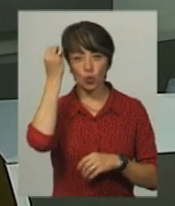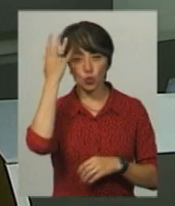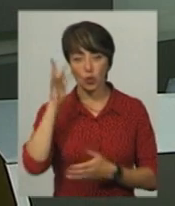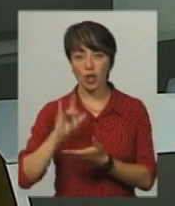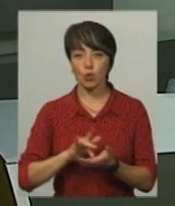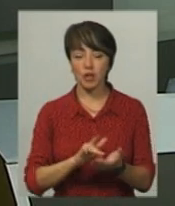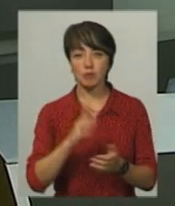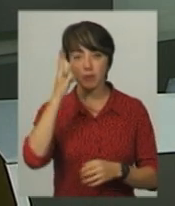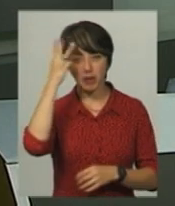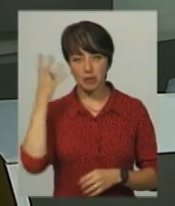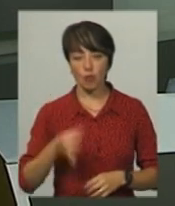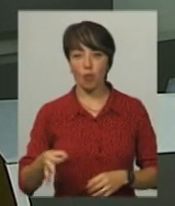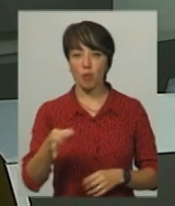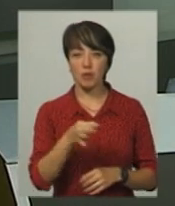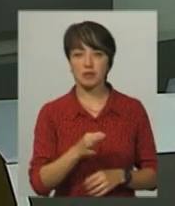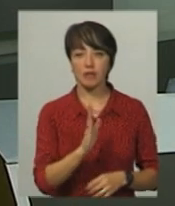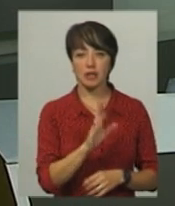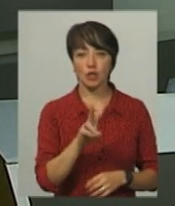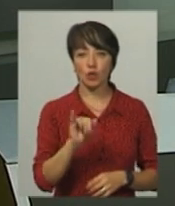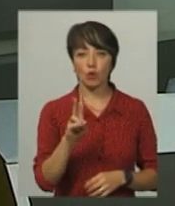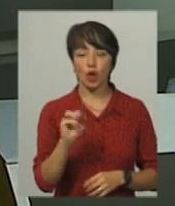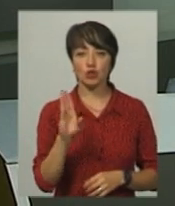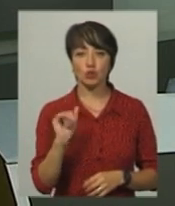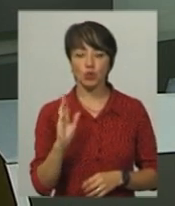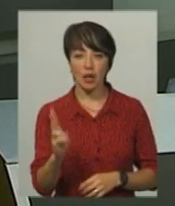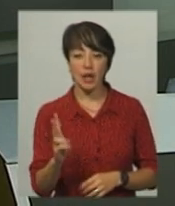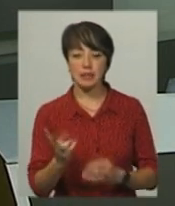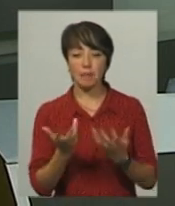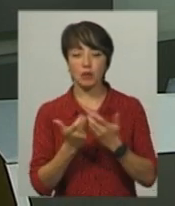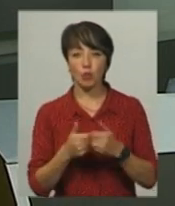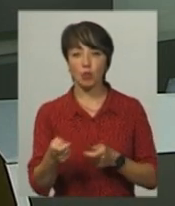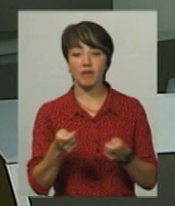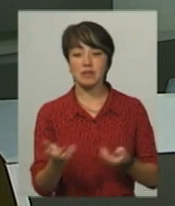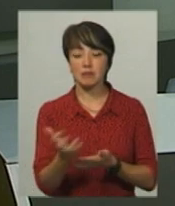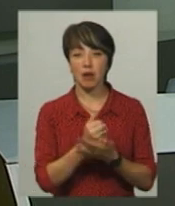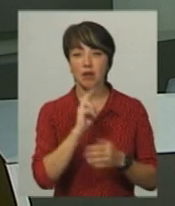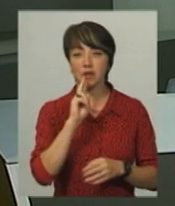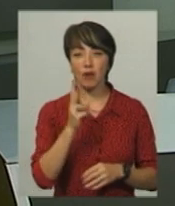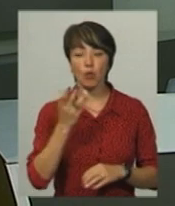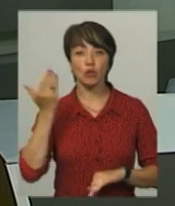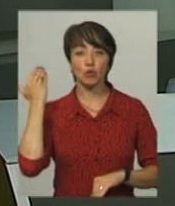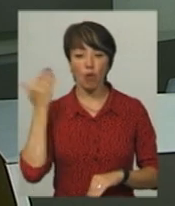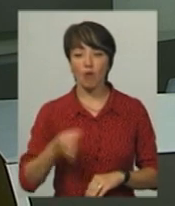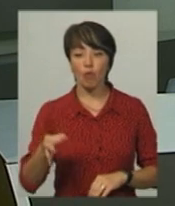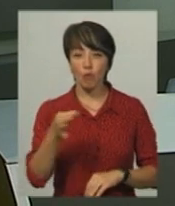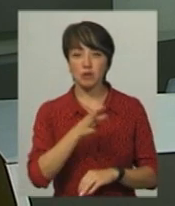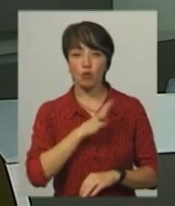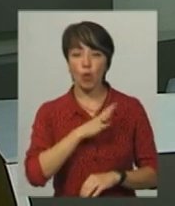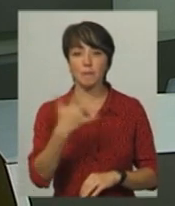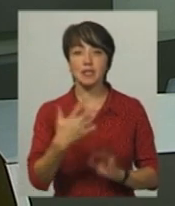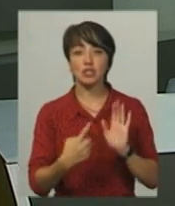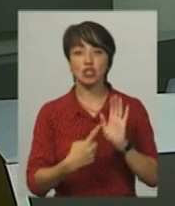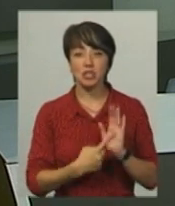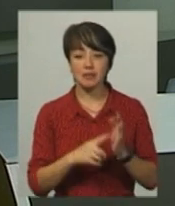та туризму Хмельницької області Валентини Лукашук, за підрахунками, які управління збирало 2 роки тому, в області нараховувалося